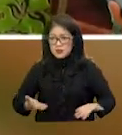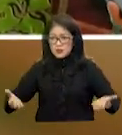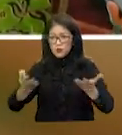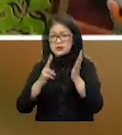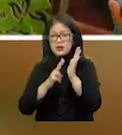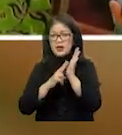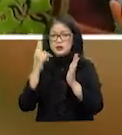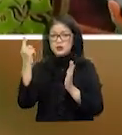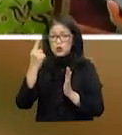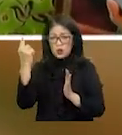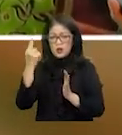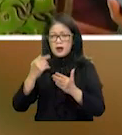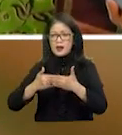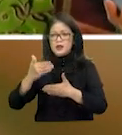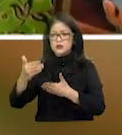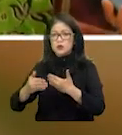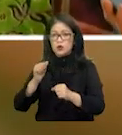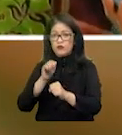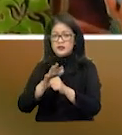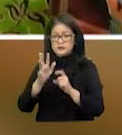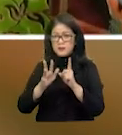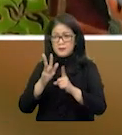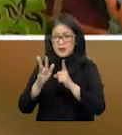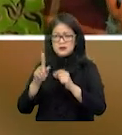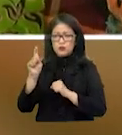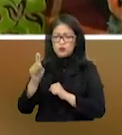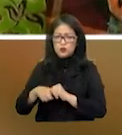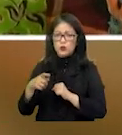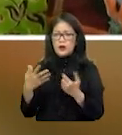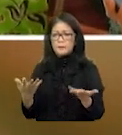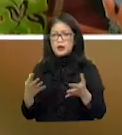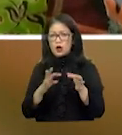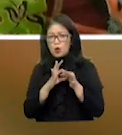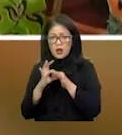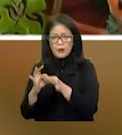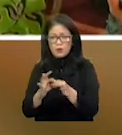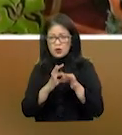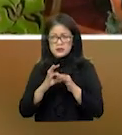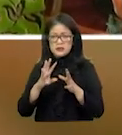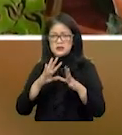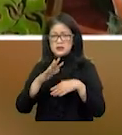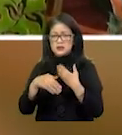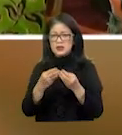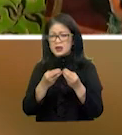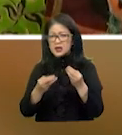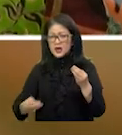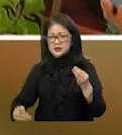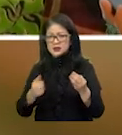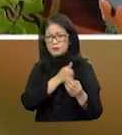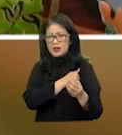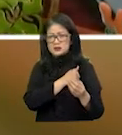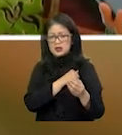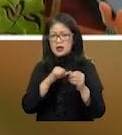kan pasca pandemi itu membutuhkan kolaborasi dari semua anak bangsa, termasuk dari